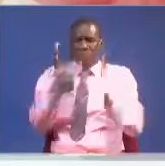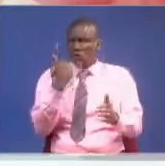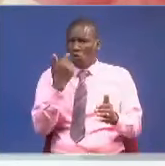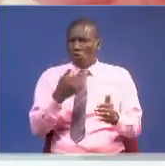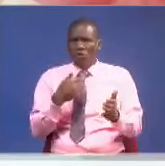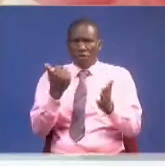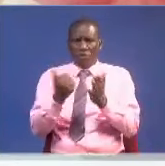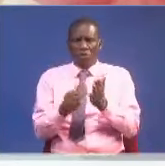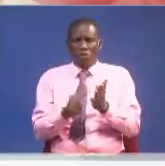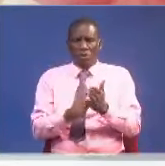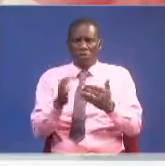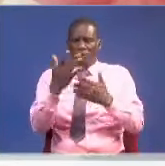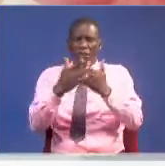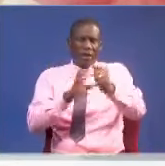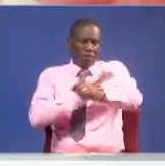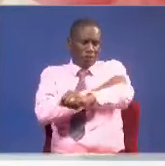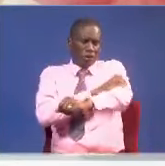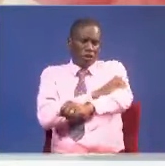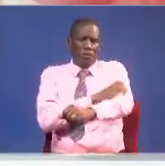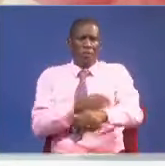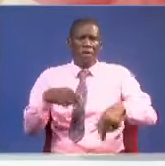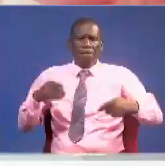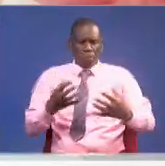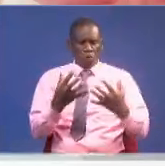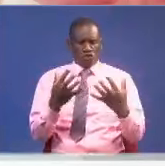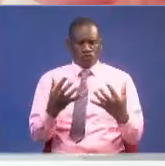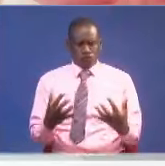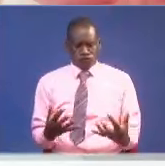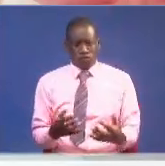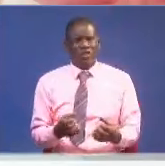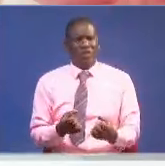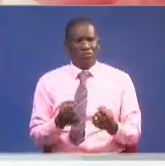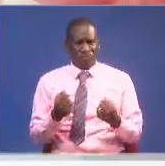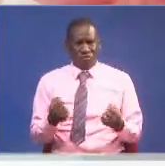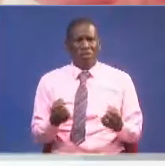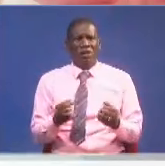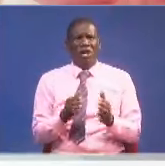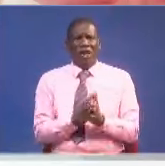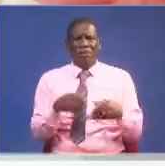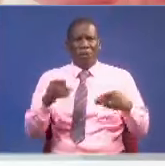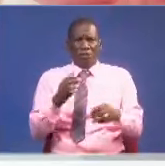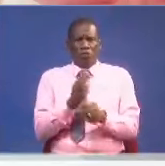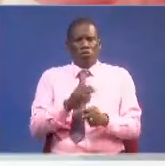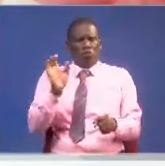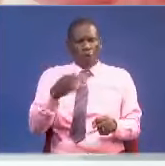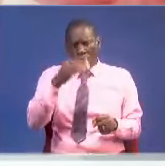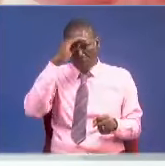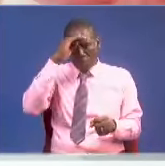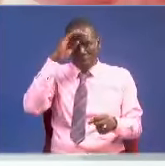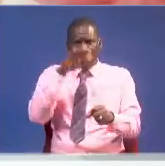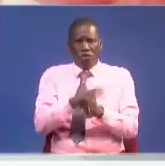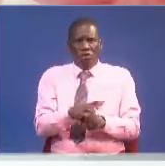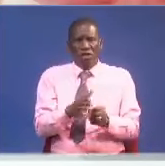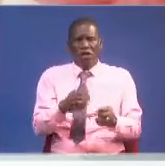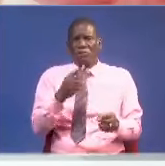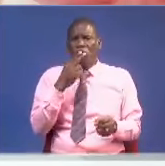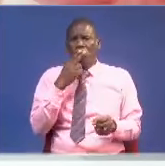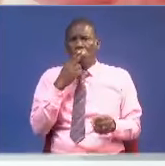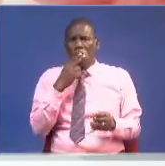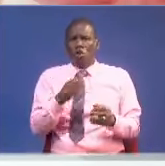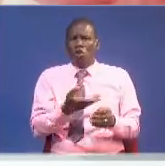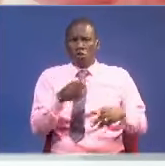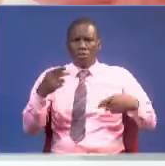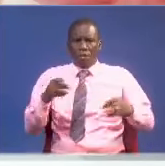na tatizo la shinikizo la damu, walio na uzito kupita kiasi, wanaotumia pombe kupita kiasi na